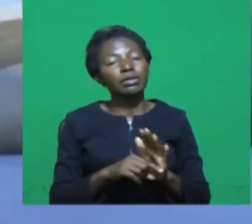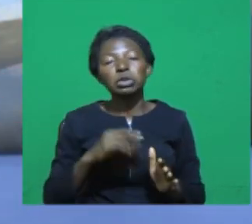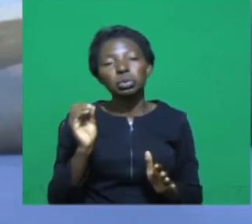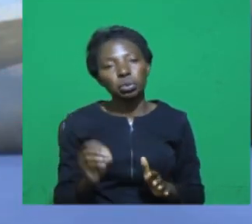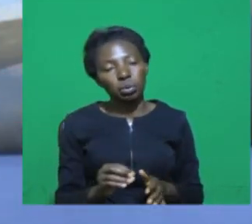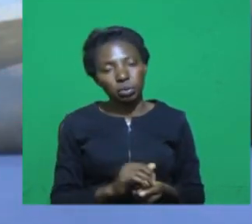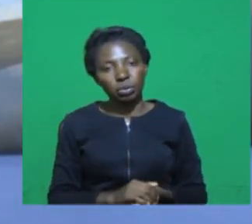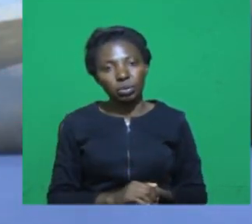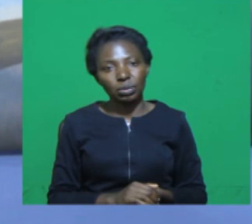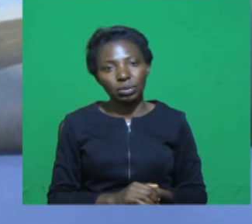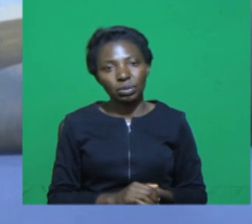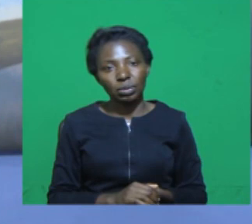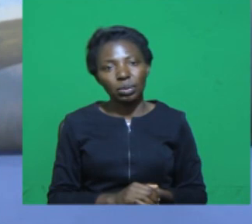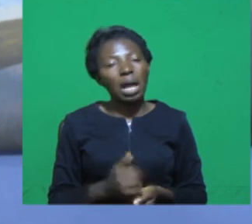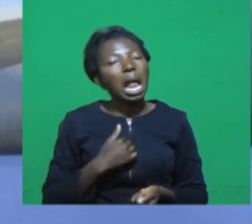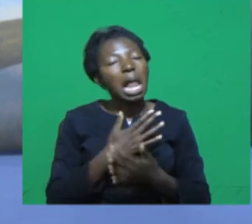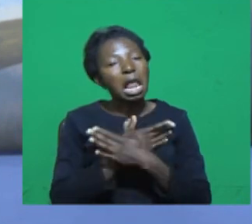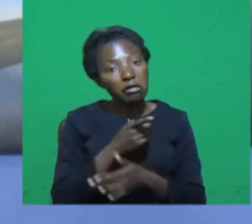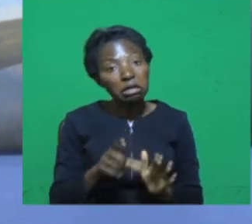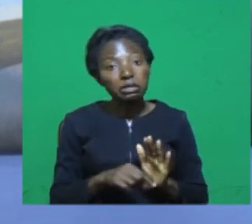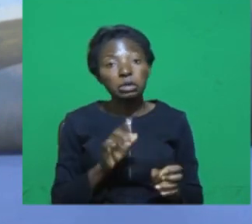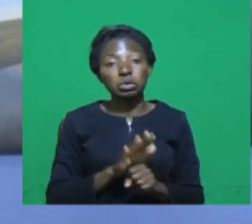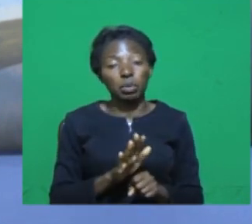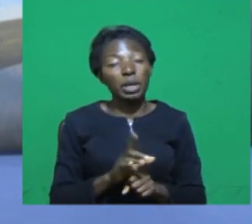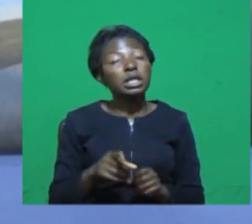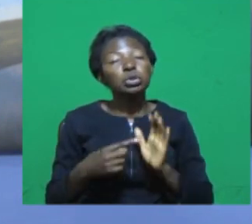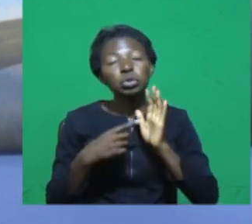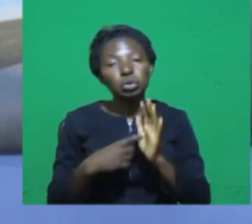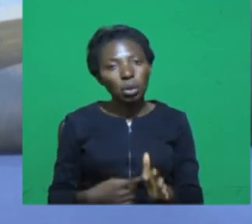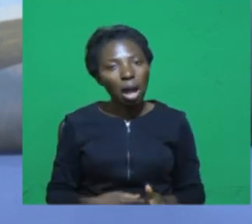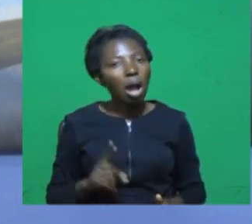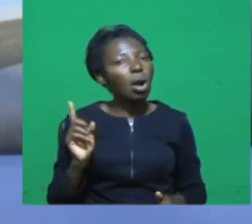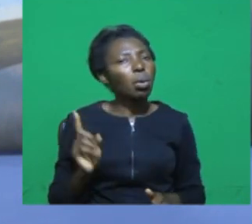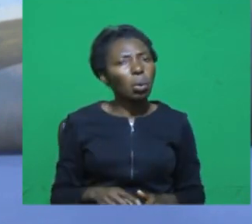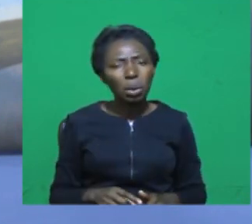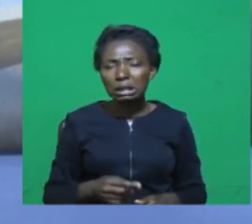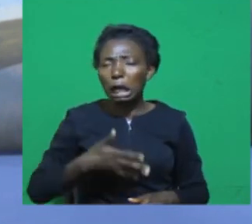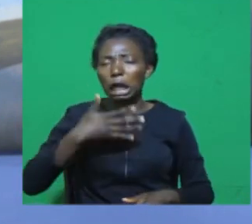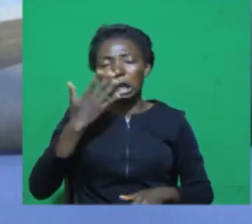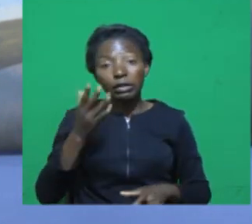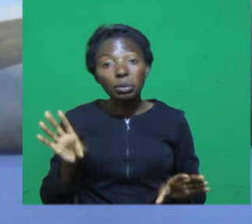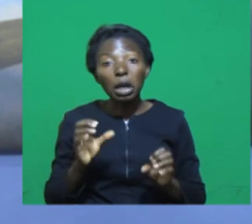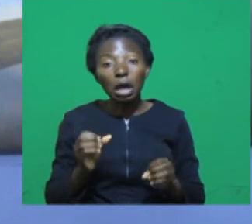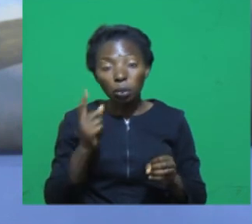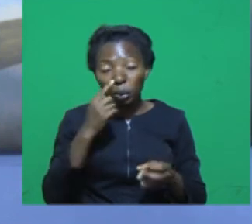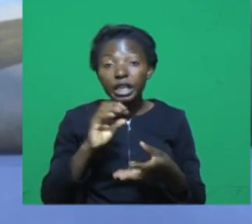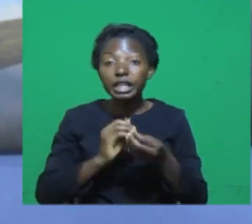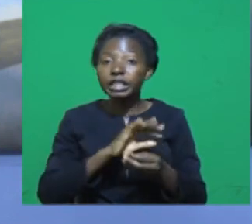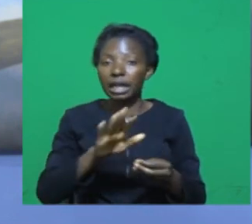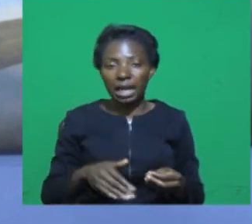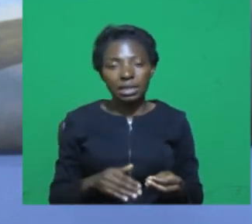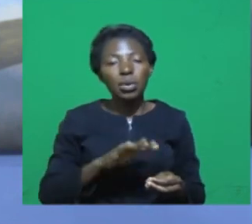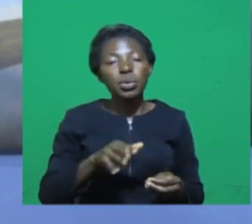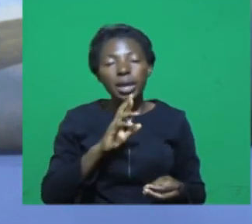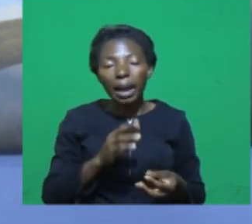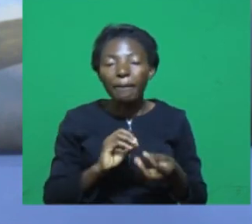iyi pastor inodiwa kana haini ndinoida. Inoratidza umhizha hwaMwari pakutisika kwaakaita. Inenge ichine chirungu, for we